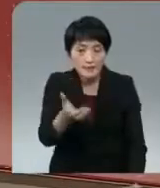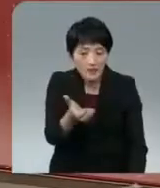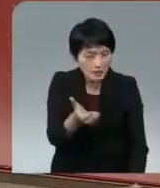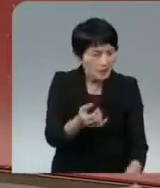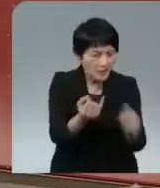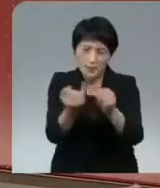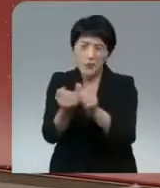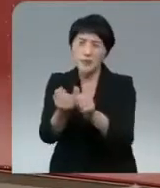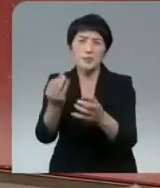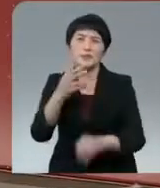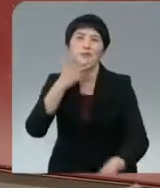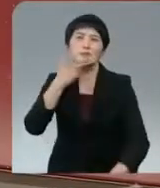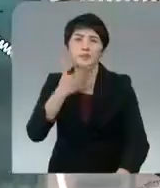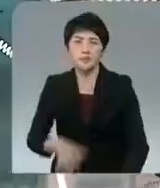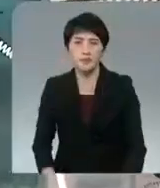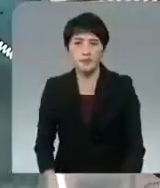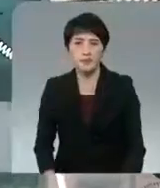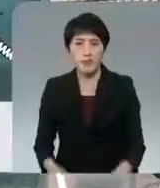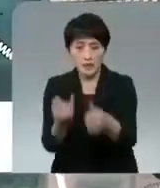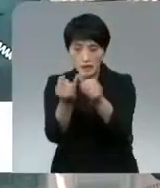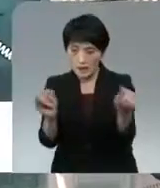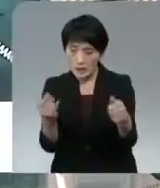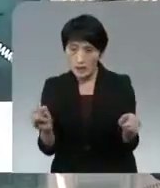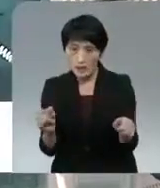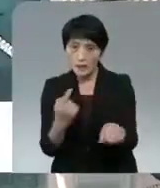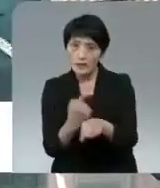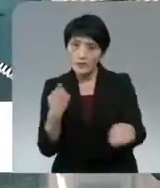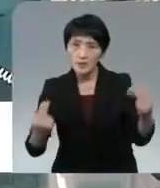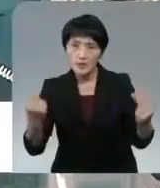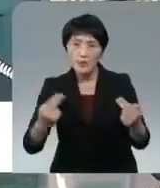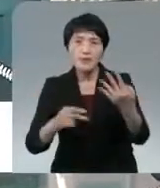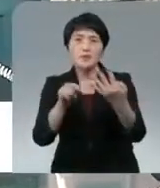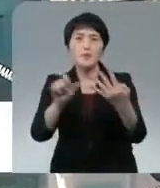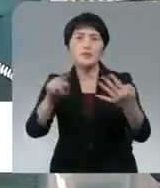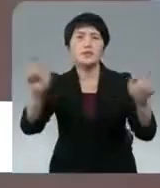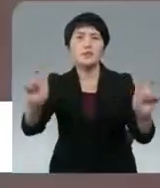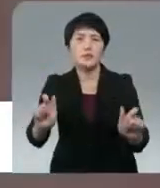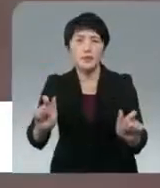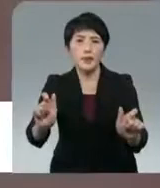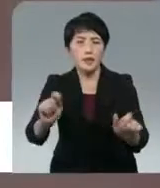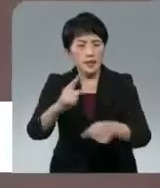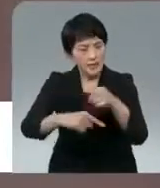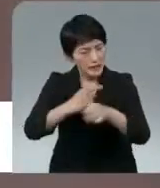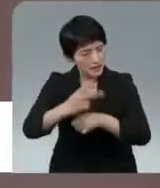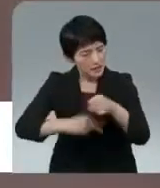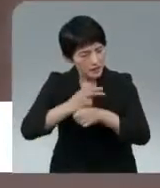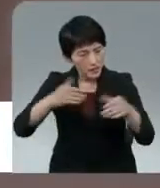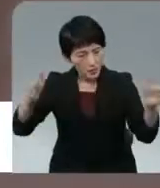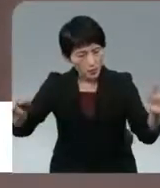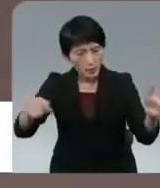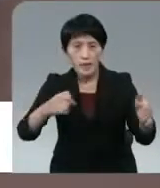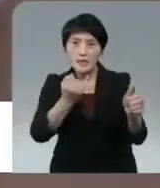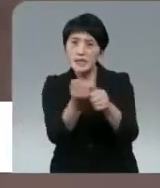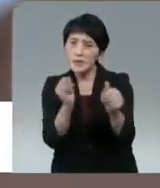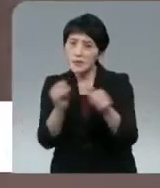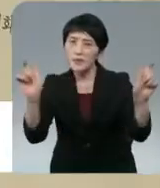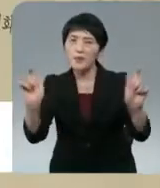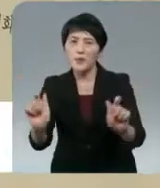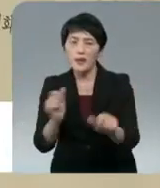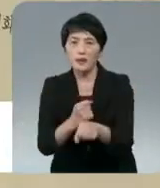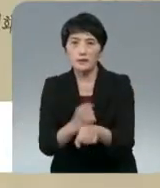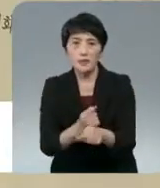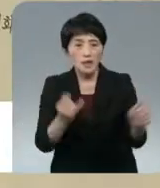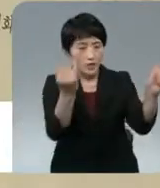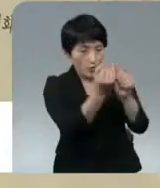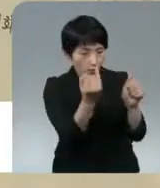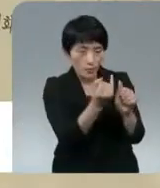của nam giới bình quân là 33,4 tuổi của nữ giới là 31,1 tuổi lần được tăng 0,1 tuổi và 0,3 tuổi so